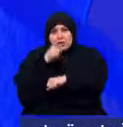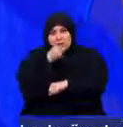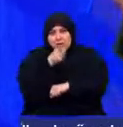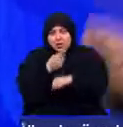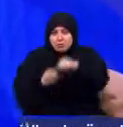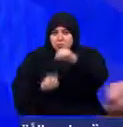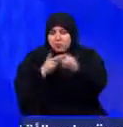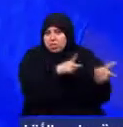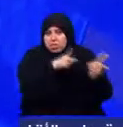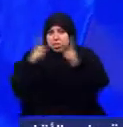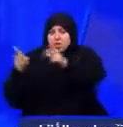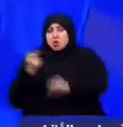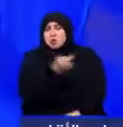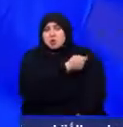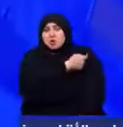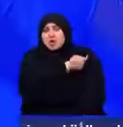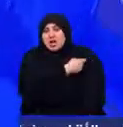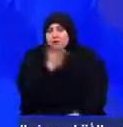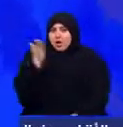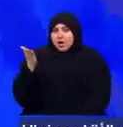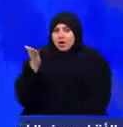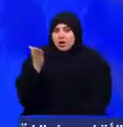وحمل المستشفى